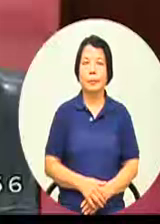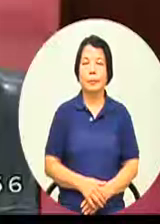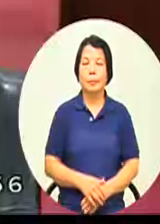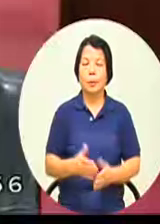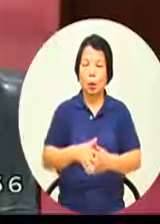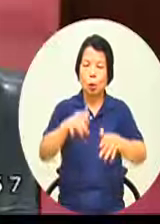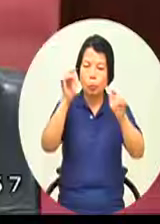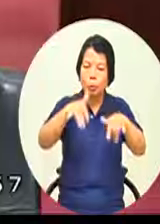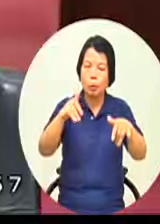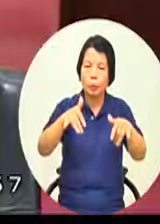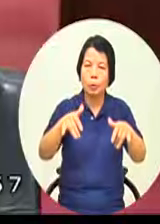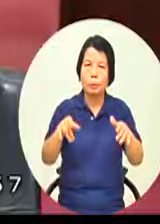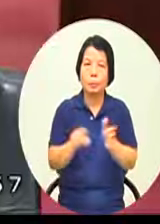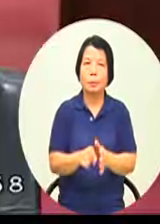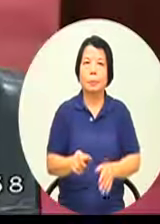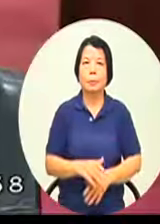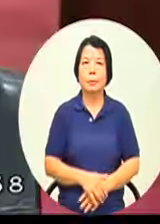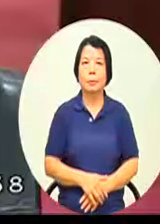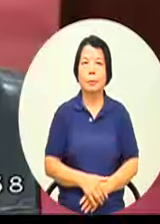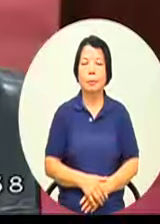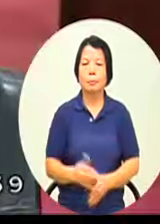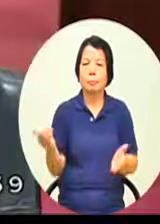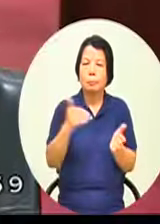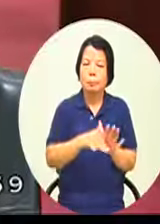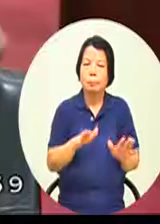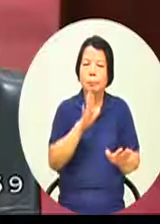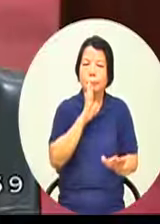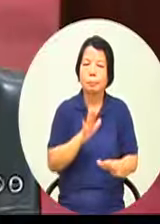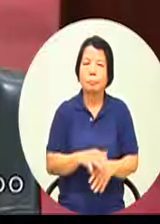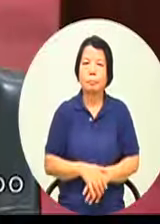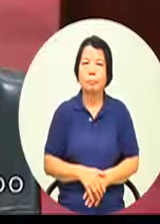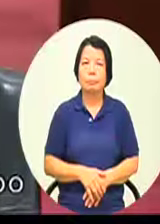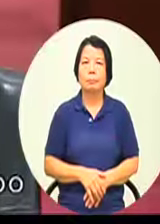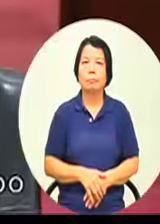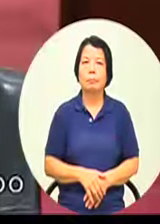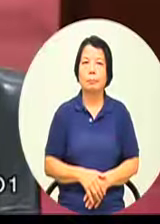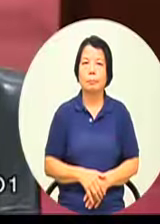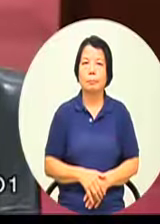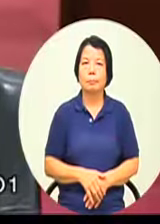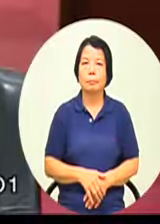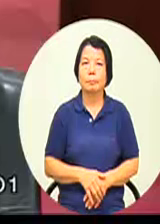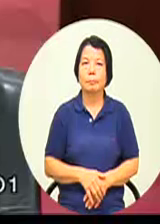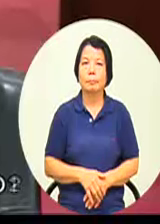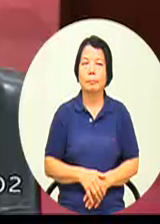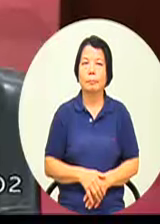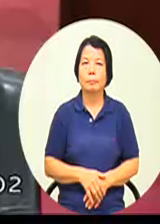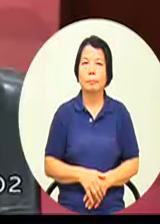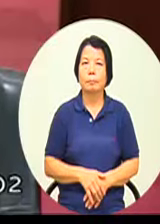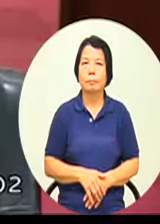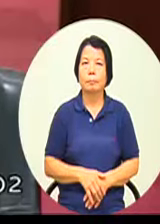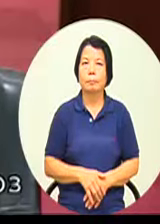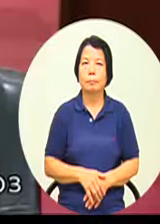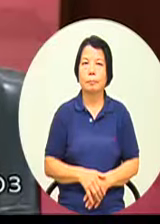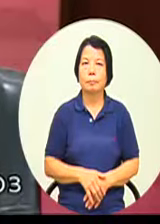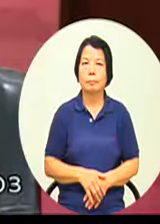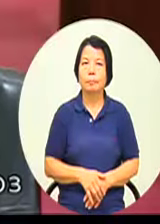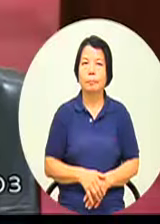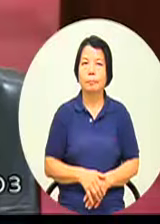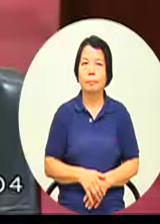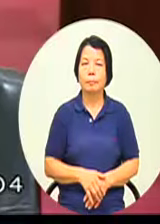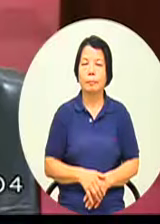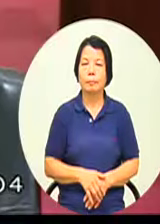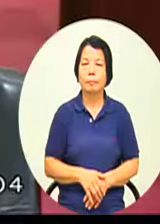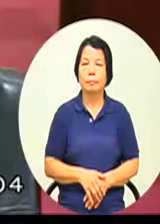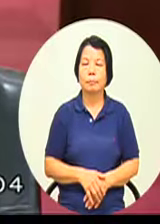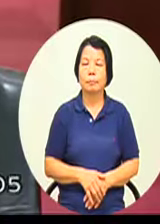羽对不对？绑了对不对吼？到底是项羽较项羽？咱项羽对不对？是到底是外来